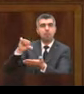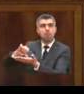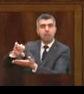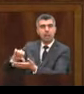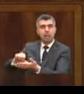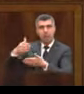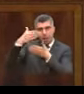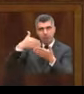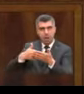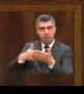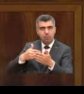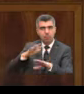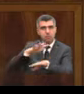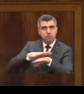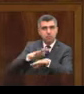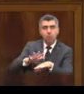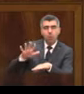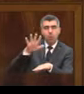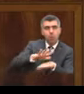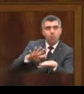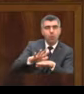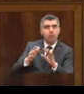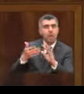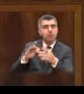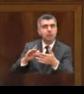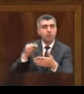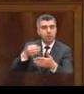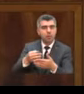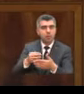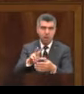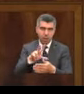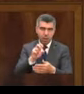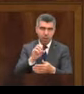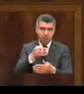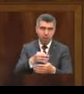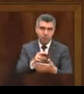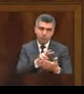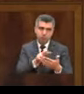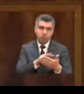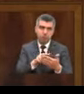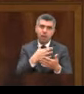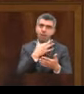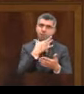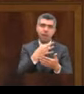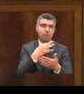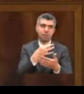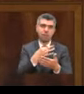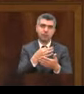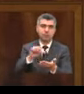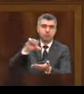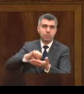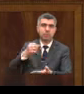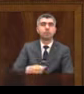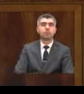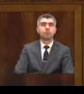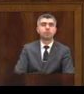الخدمة متوفرة عبر لمن يضبط يعني الآليات المعلوماتية يمكن له ياخذها في أي مكان هو فيها.